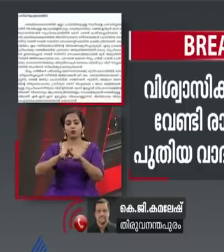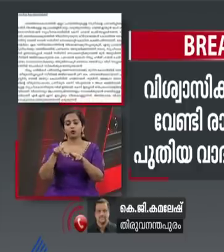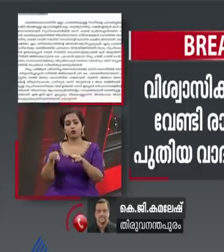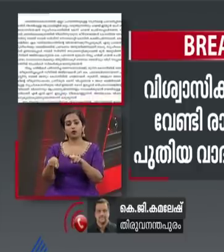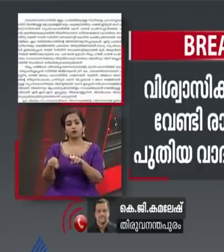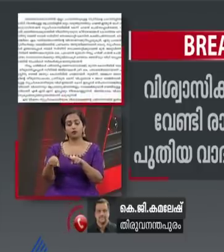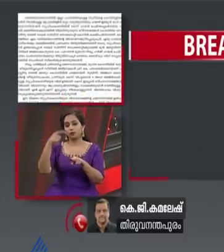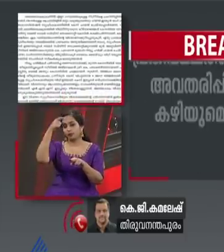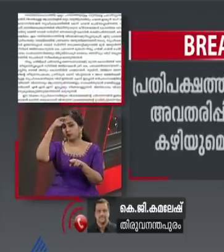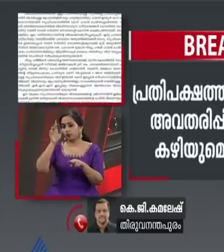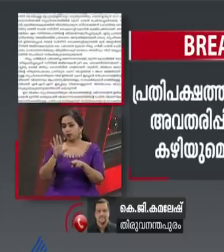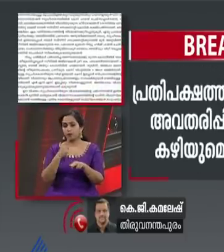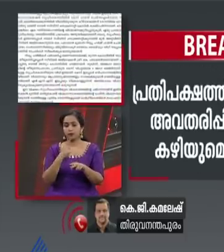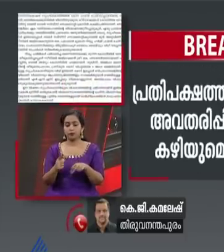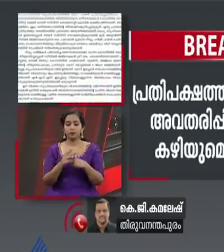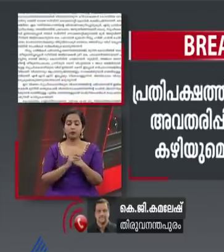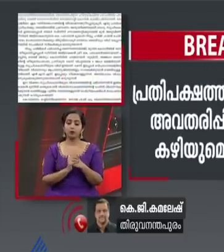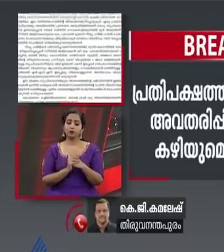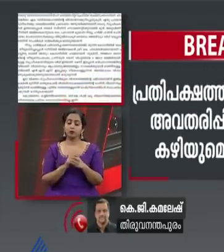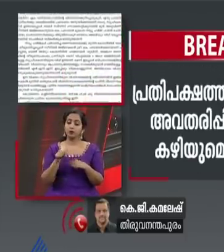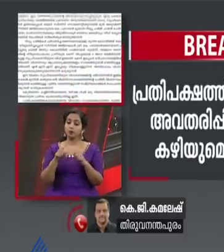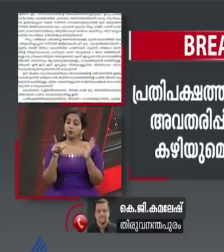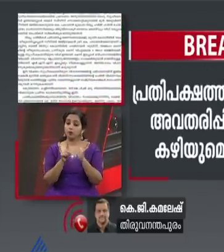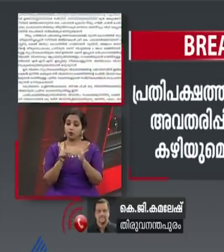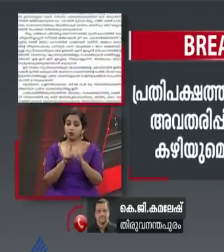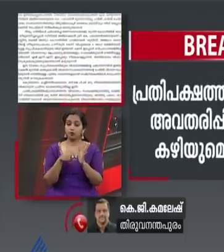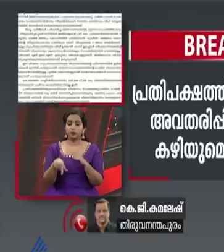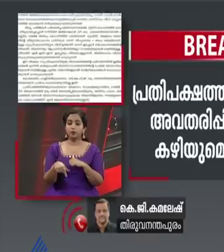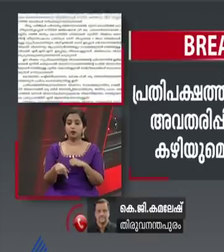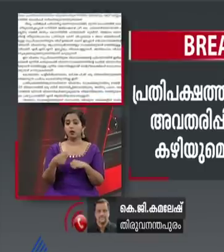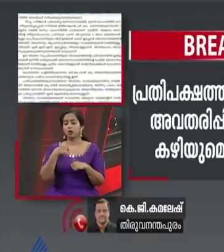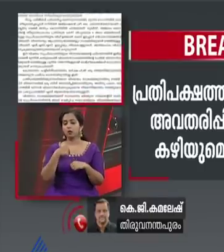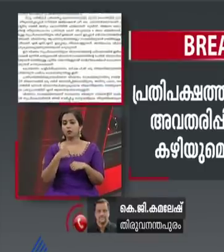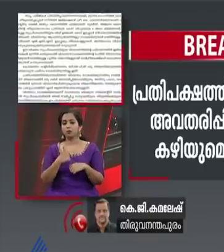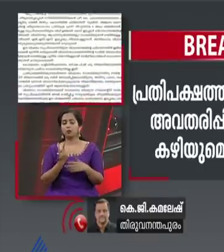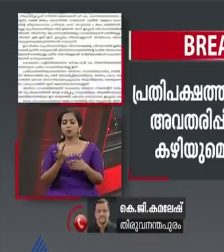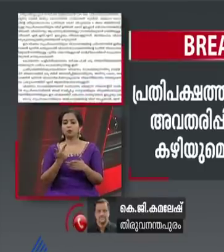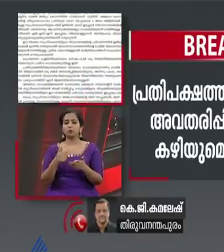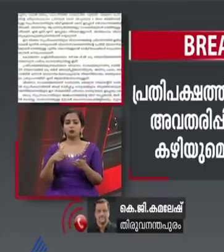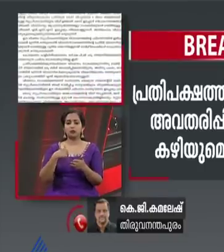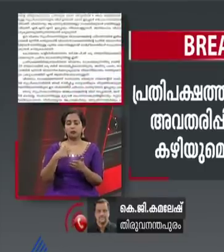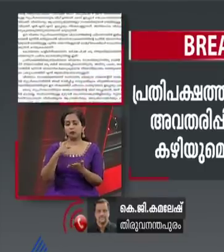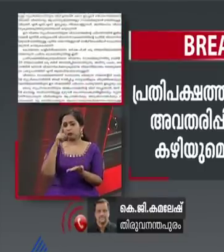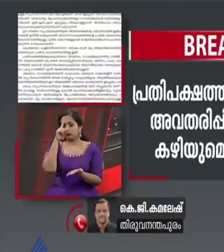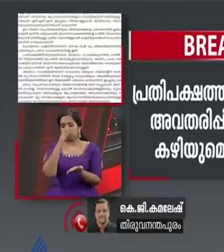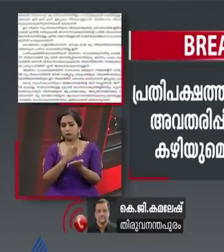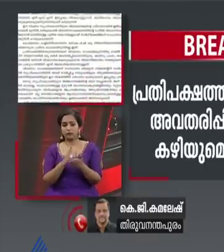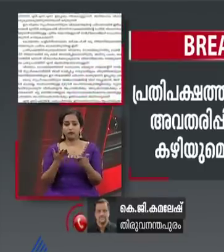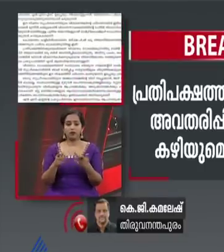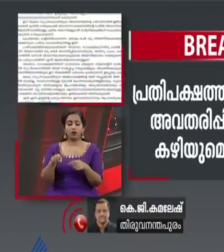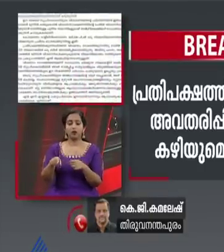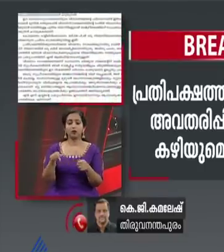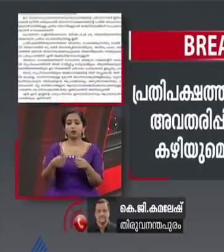ബിൽ കൊണ്ടുവന്ന് ഈ പ്രശ്നം പരിഹരിക്കാം, ഇപ്പോൾ നിയമം എന്ന് പറയുന്നത് ആത്മാർത്ഥയില്ലാത്ത ഒരു പ്രതികരണമാണെന്ന് പറഞ്ഞ് UDFനെയും NSS